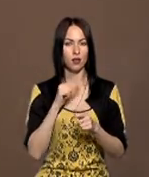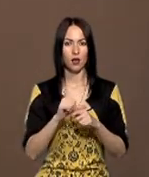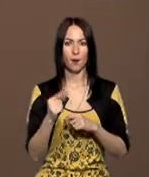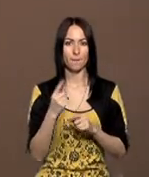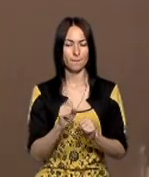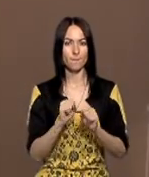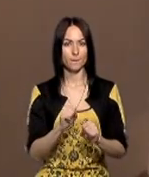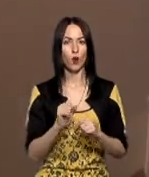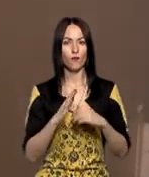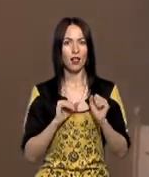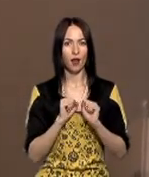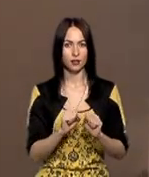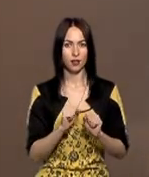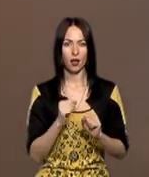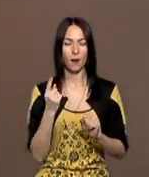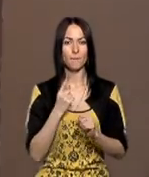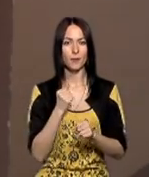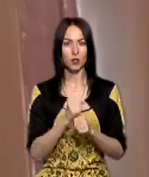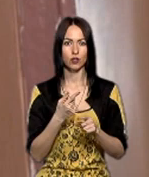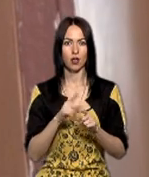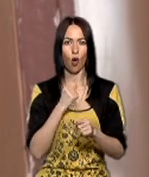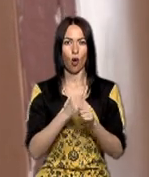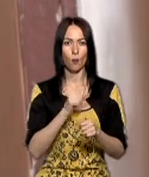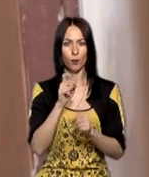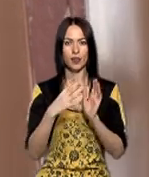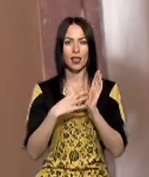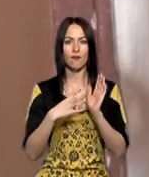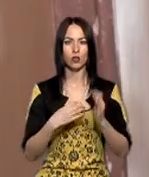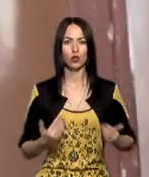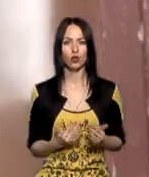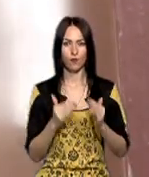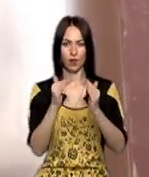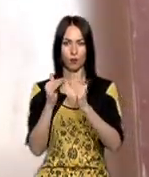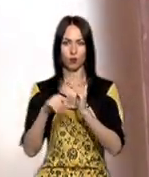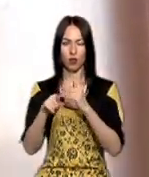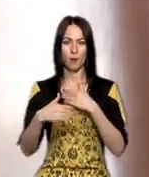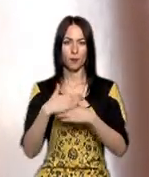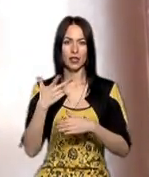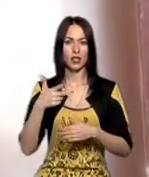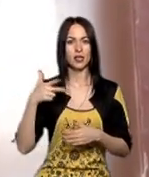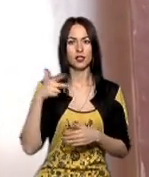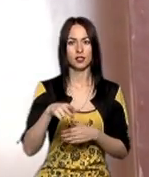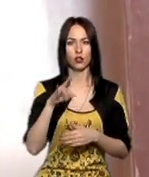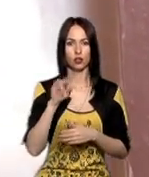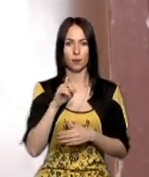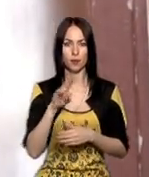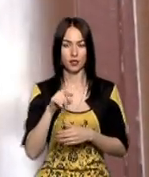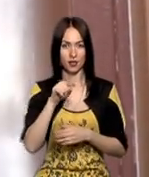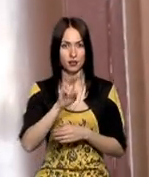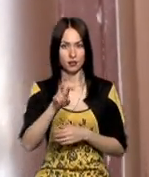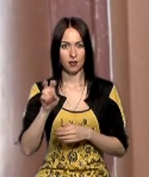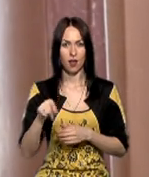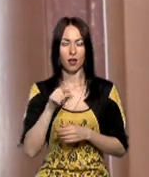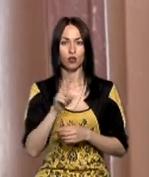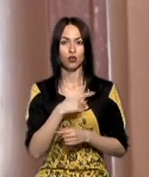етапом запланована обробка 900 житлових будинків. Там близько 3000 під'їздів. Тими силами, які ми маємо, можна